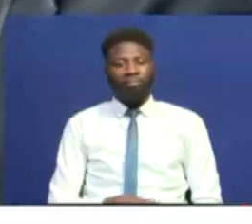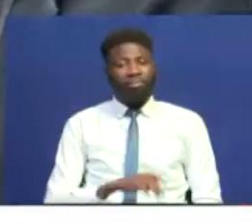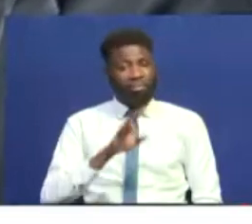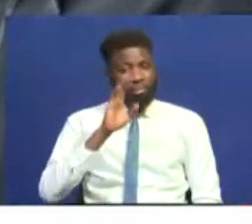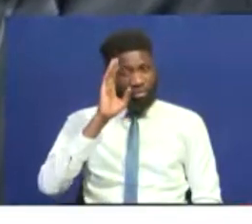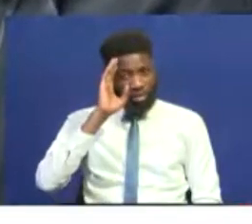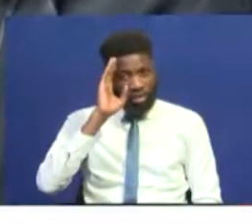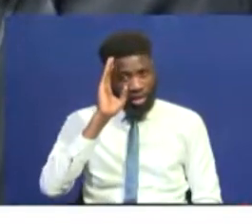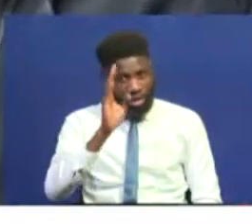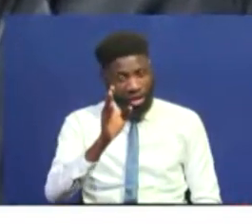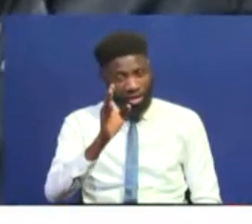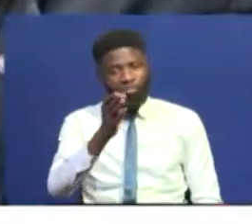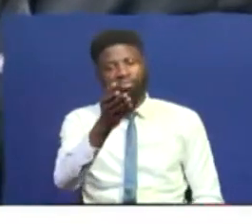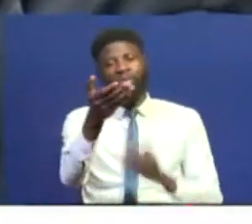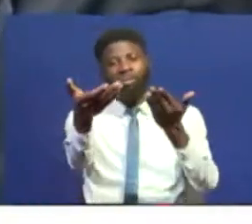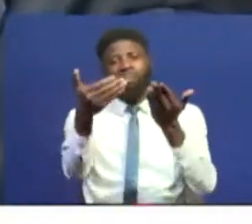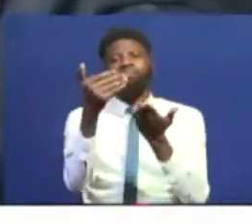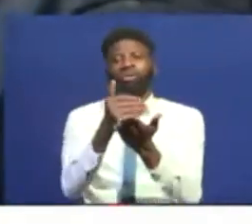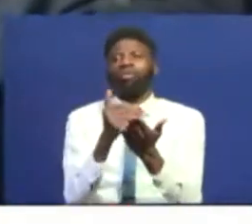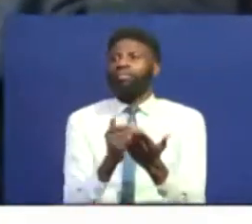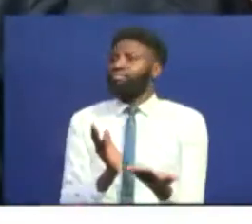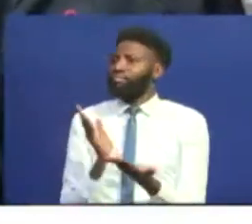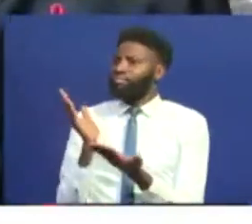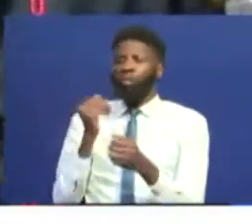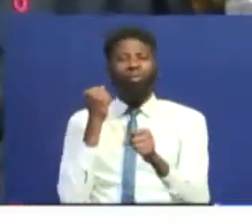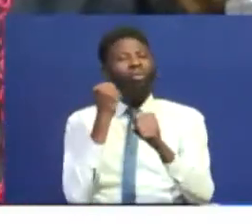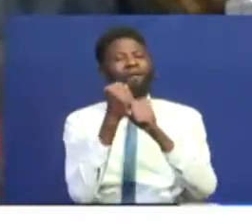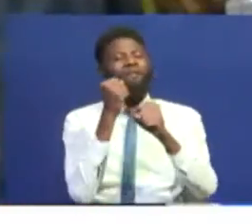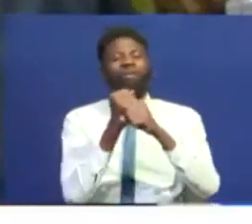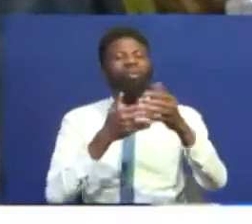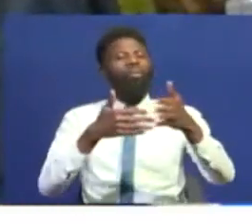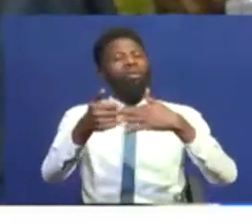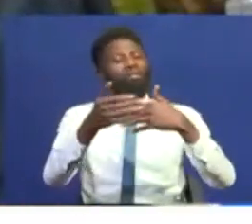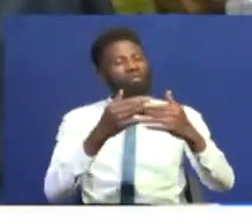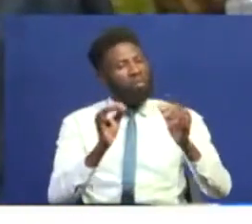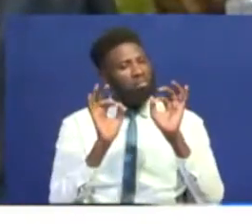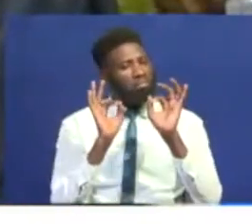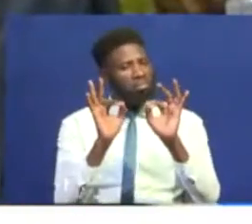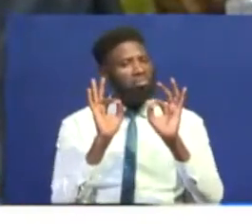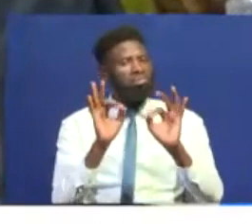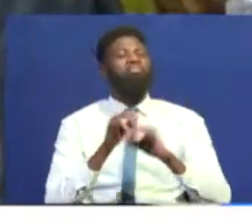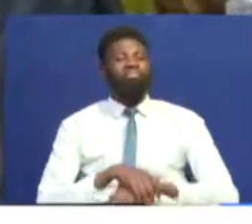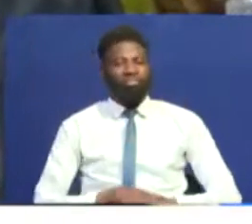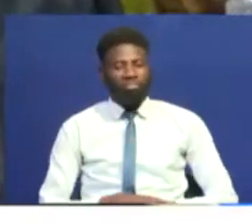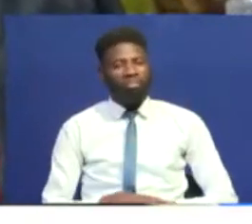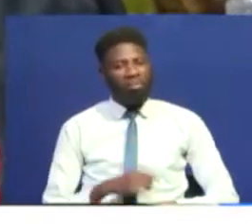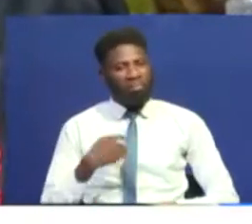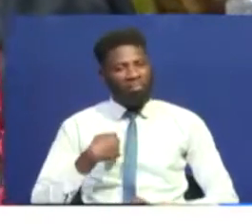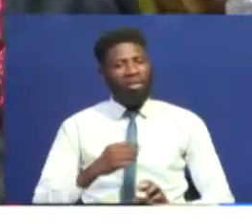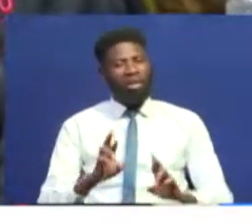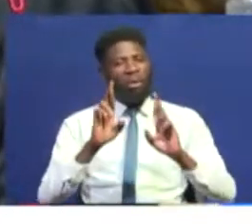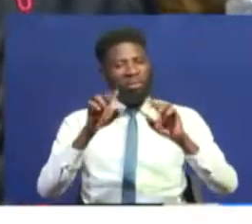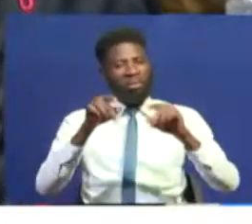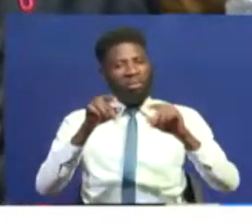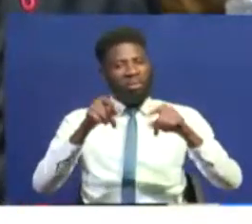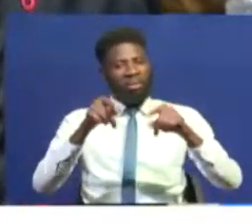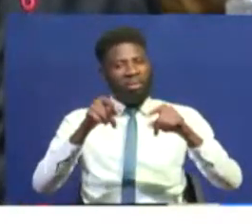Karibu kwenye makala ya Kazi ni Kazi. Natumai kwamba uboheri wa afya popote pale ambapo unatutazama. Kumbuka kwamba